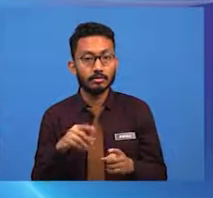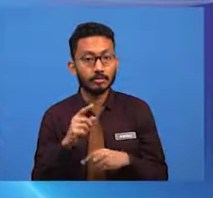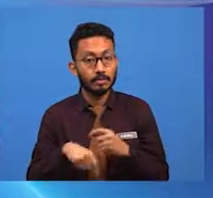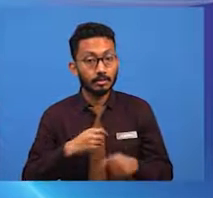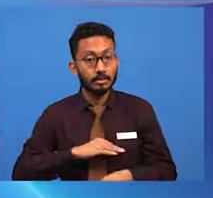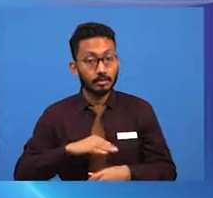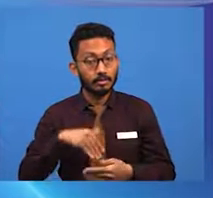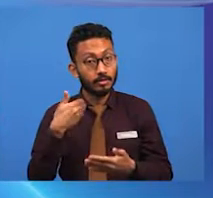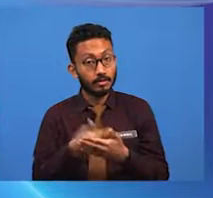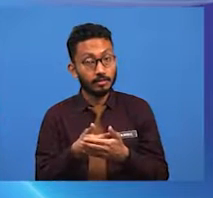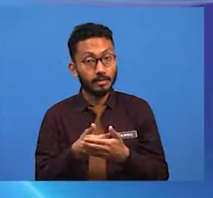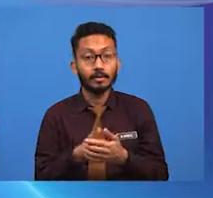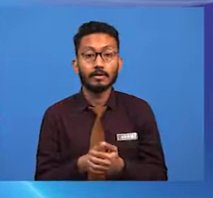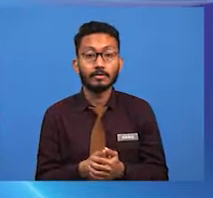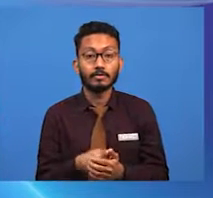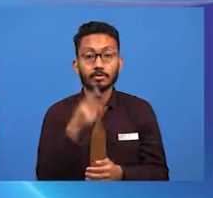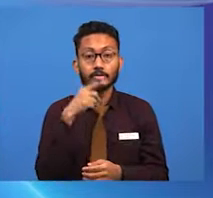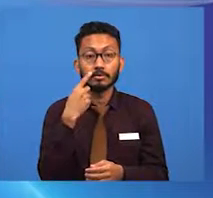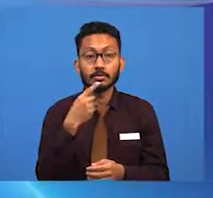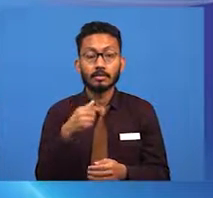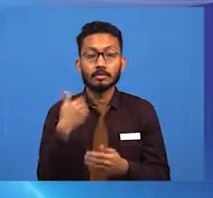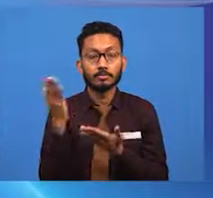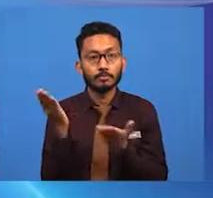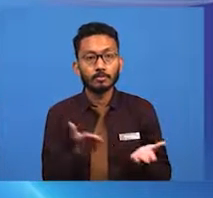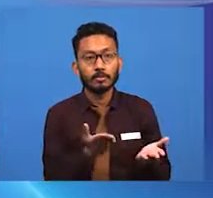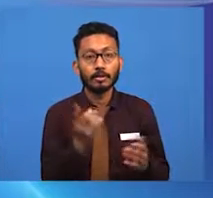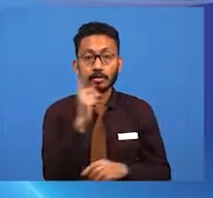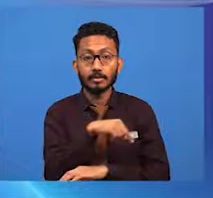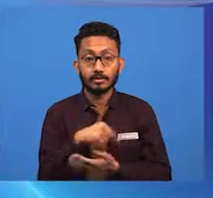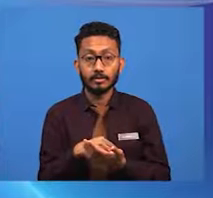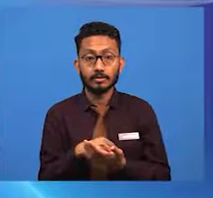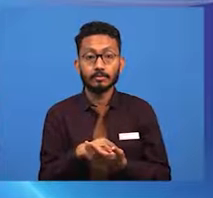kan? Siapa pula yang menyambut hari lahir pada hari ini?